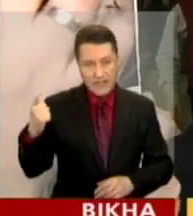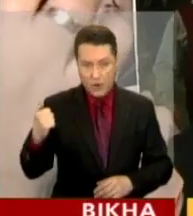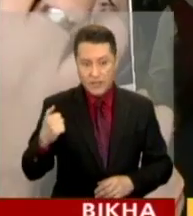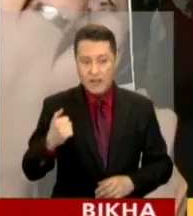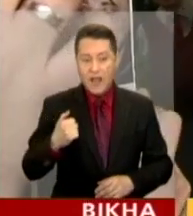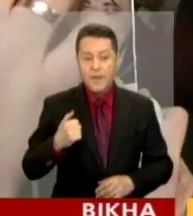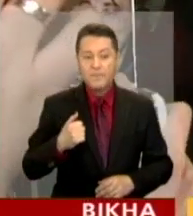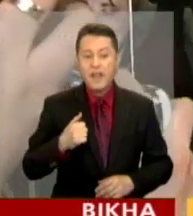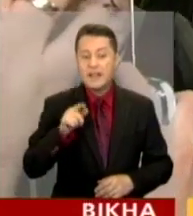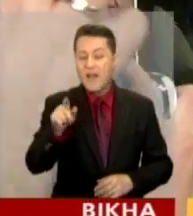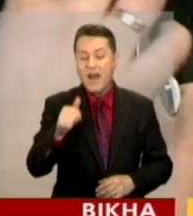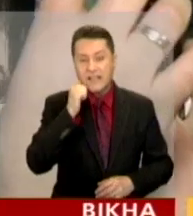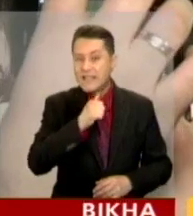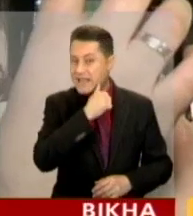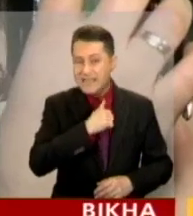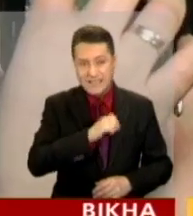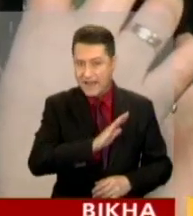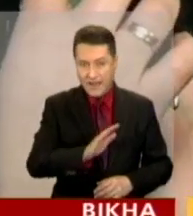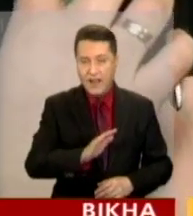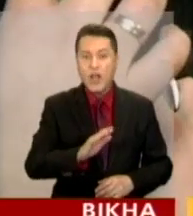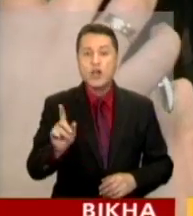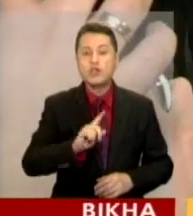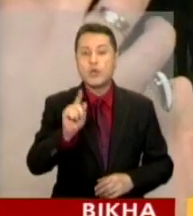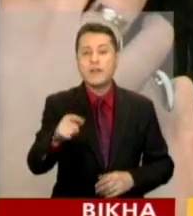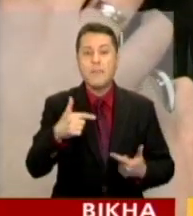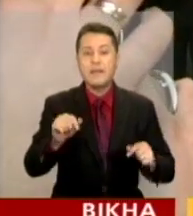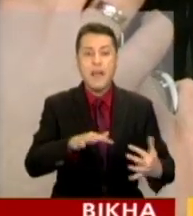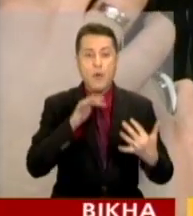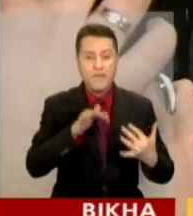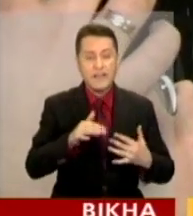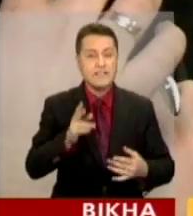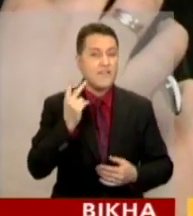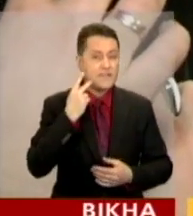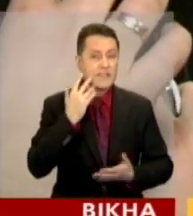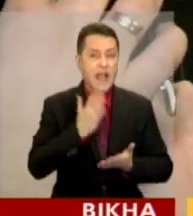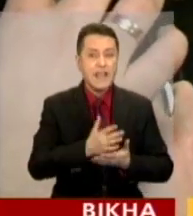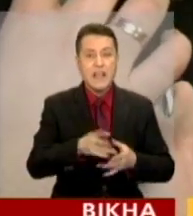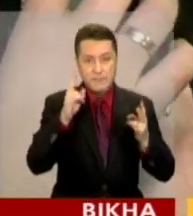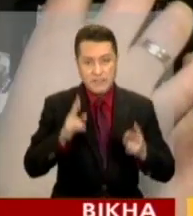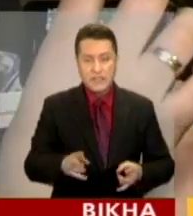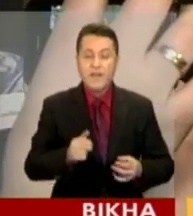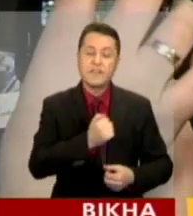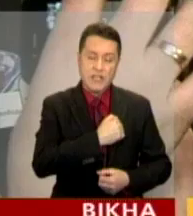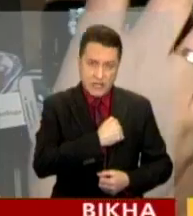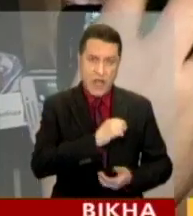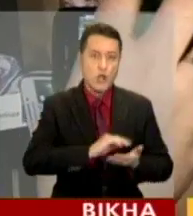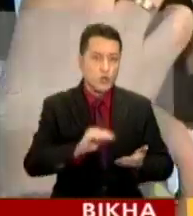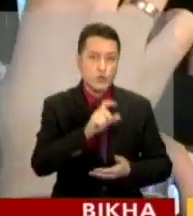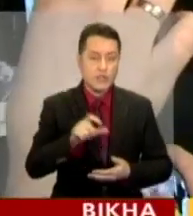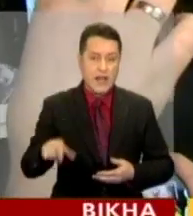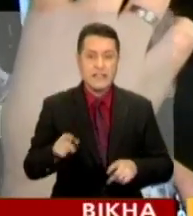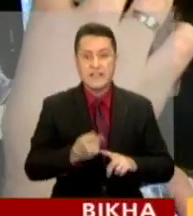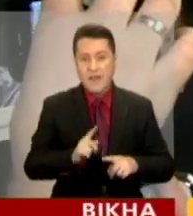секрет, что там, где идут боевые действия, всегда есть пострадавшие. И, к сожалению, журналист в данных условиях тоже не